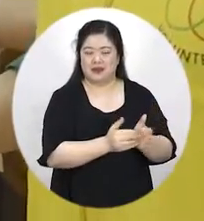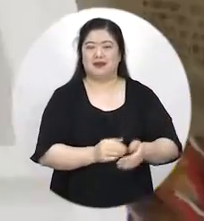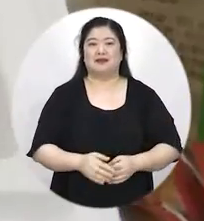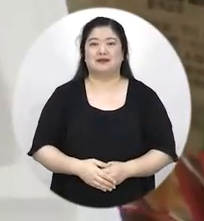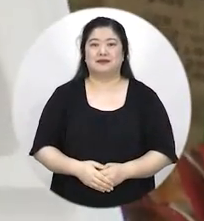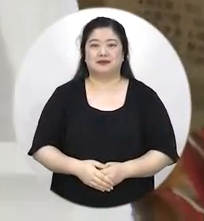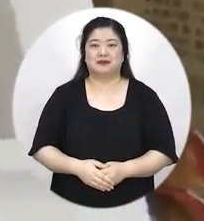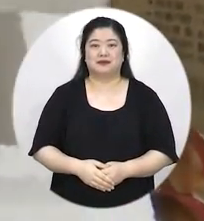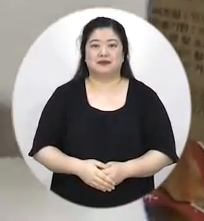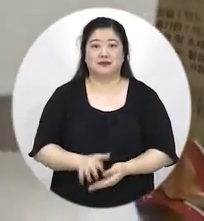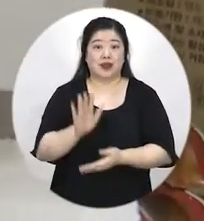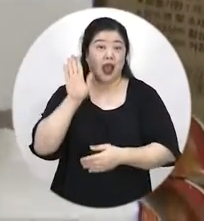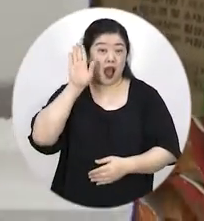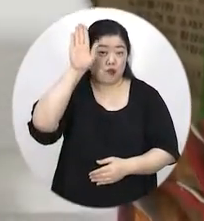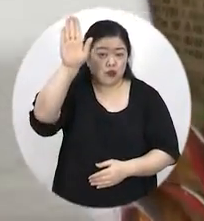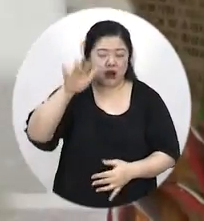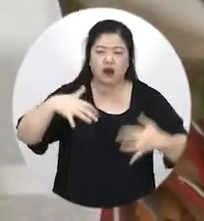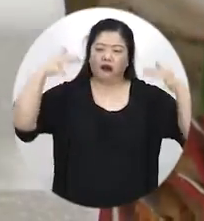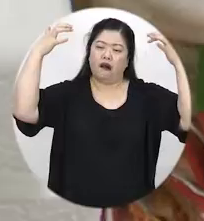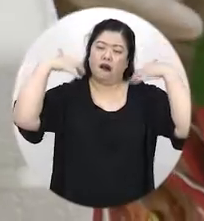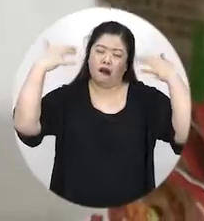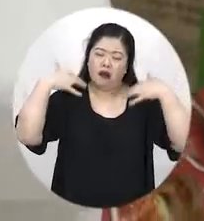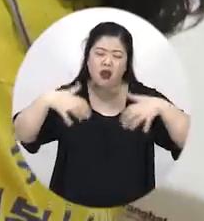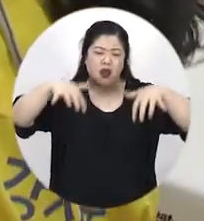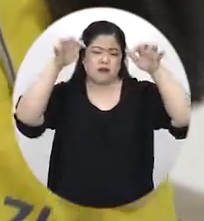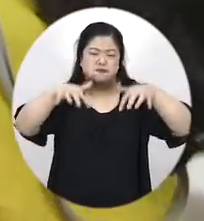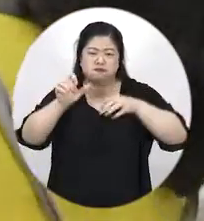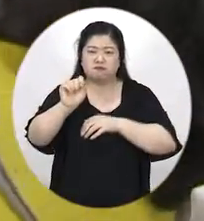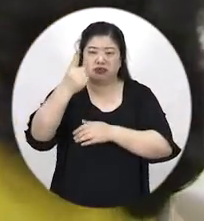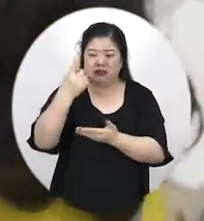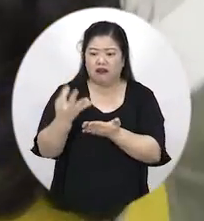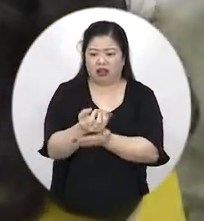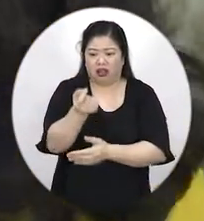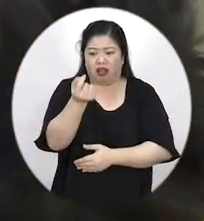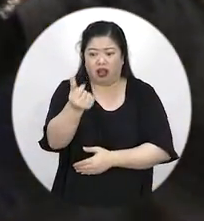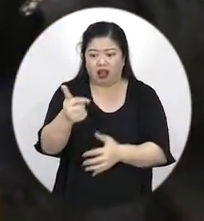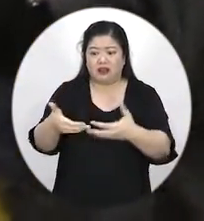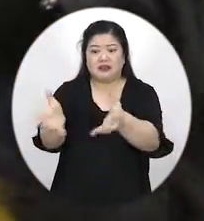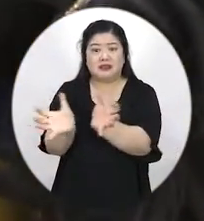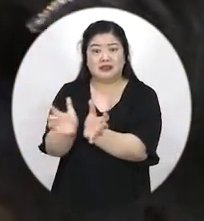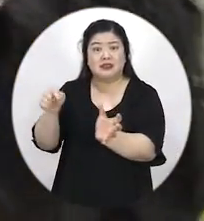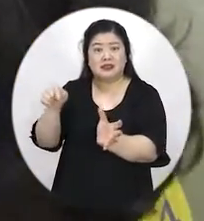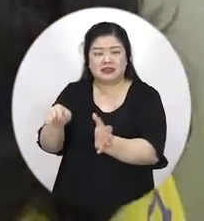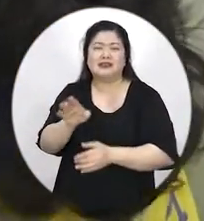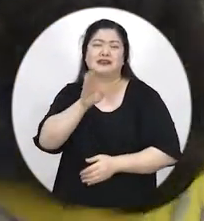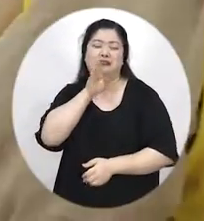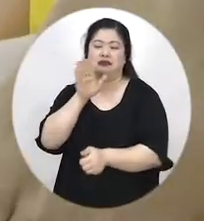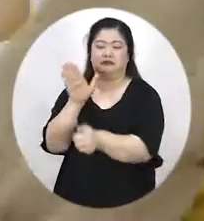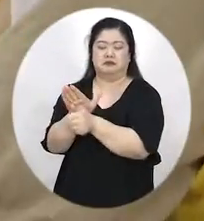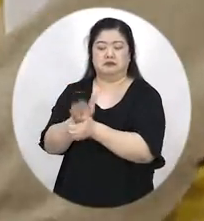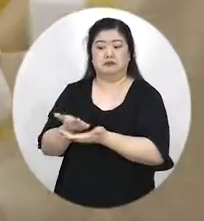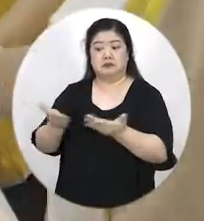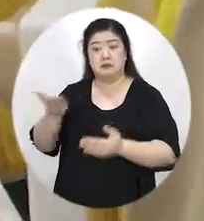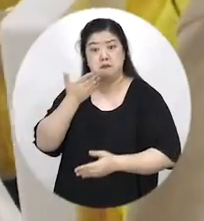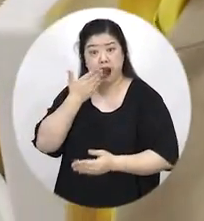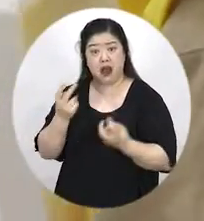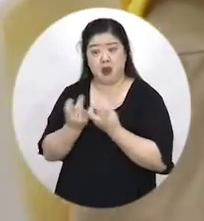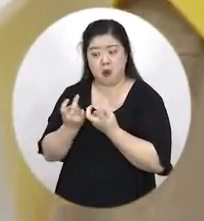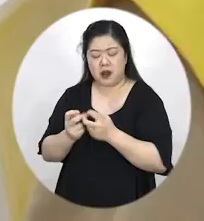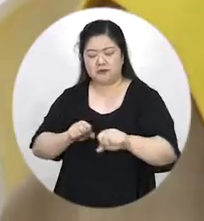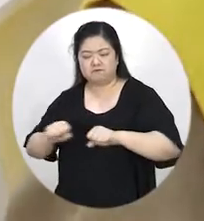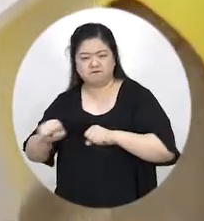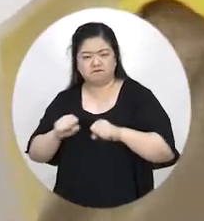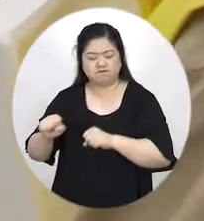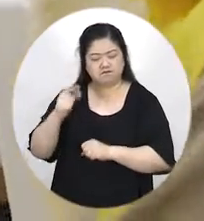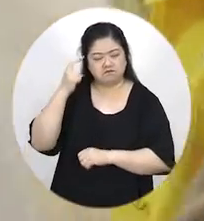한편 방 서 군은 앞으로도 여름 무더위와 김 장마로 고생하고 있는 취약계층에게 실질적인 도움이 될 수 있는 사회 봉 원